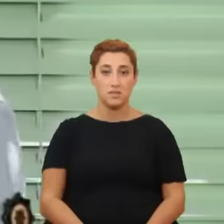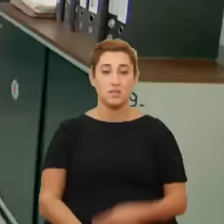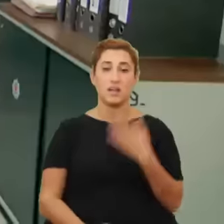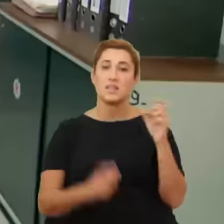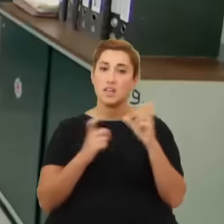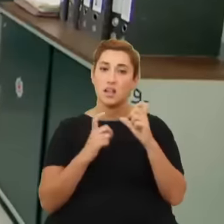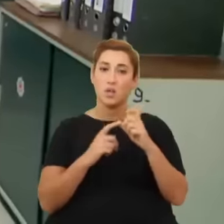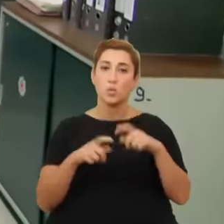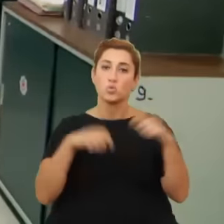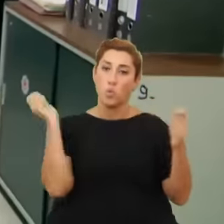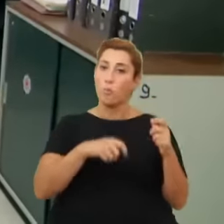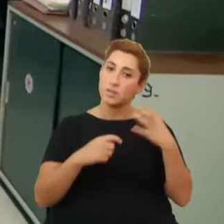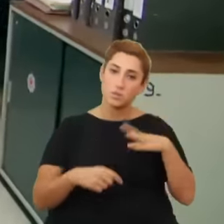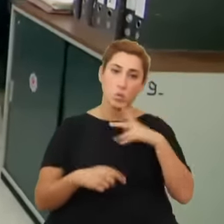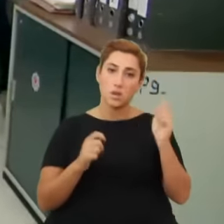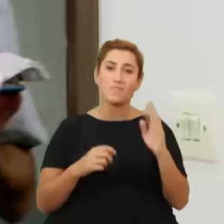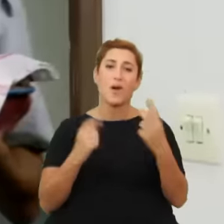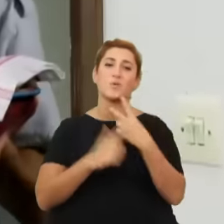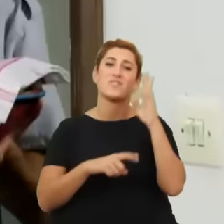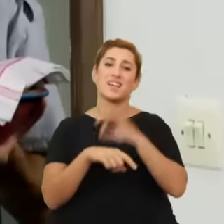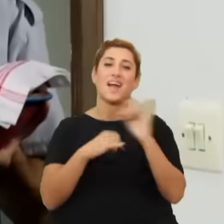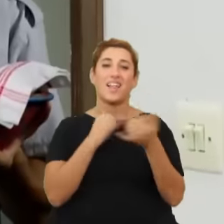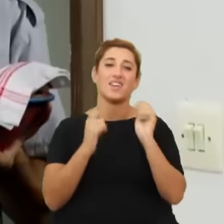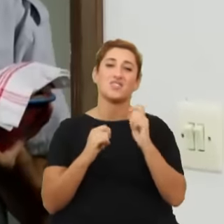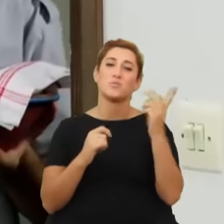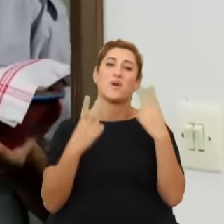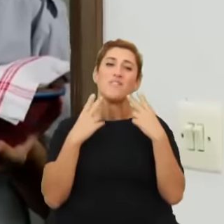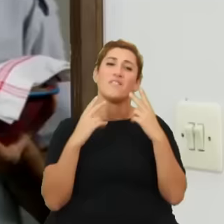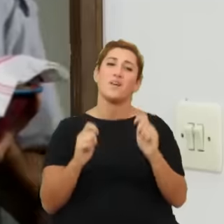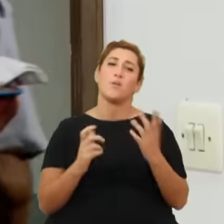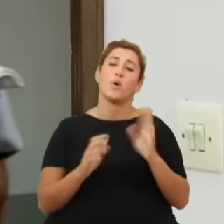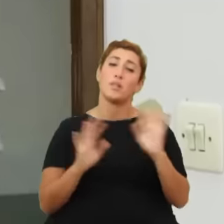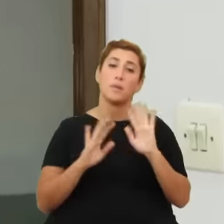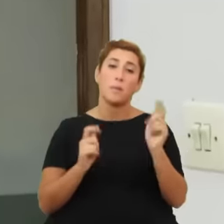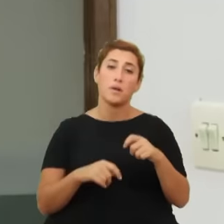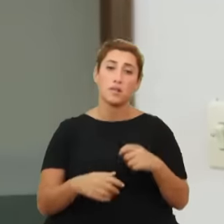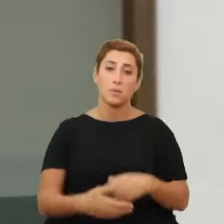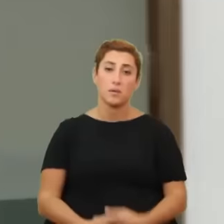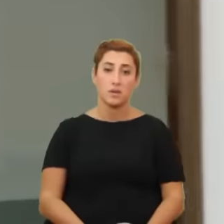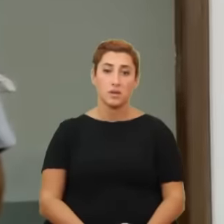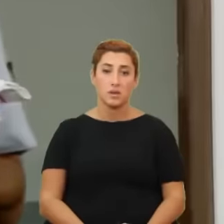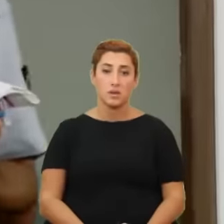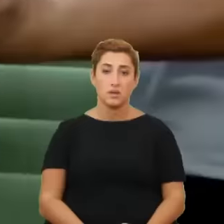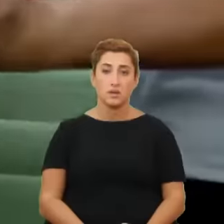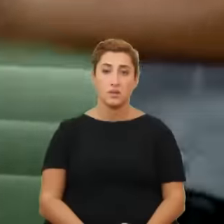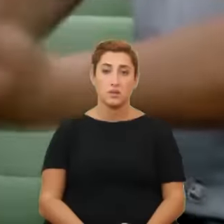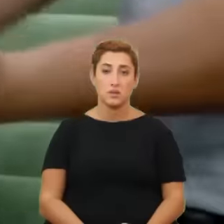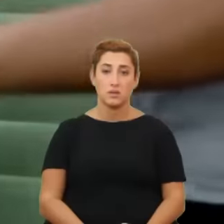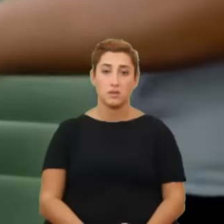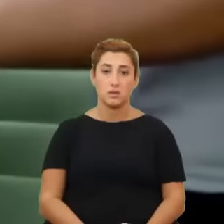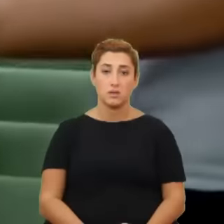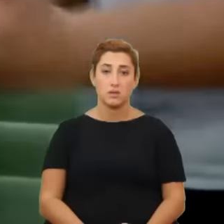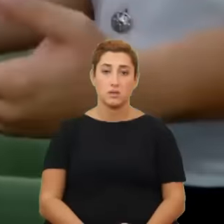Ah! Ya Selahattin, copunla vuraydın bari. Ya Yusuf, iki dakika eğlence şurada. Amma nazlı çıktın ya. Ya tamam hadi. Rıza örtüyle kapatılmış bir kaseyle kapıya